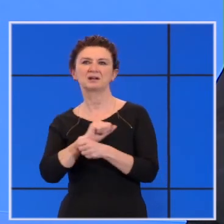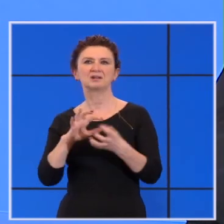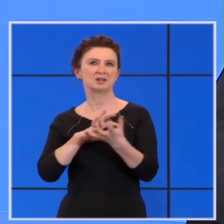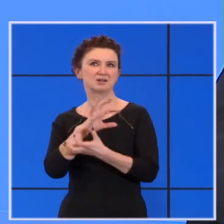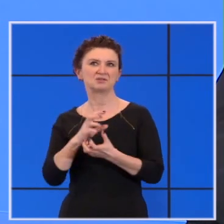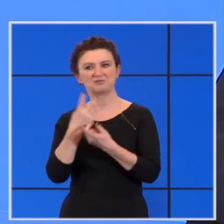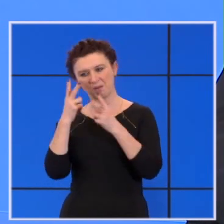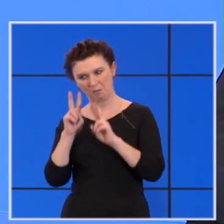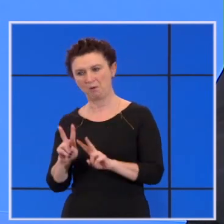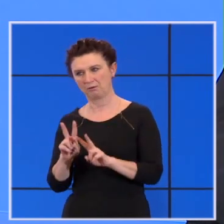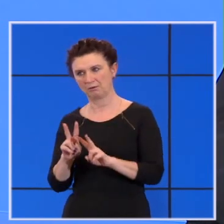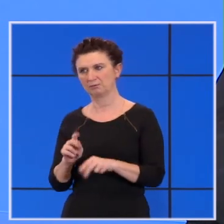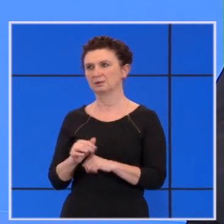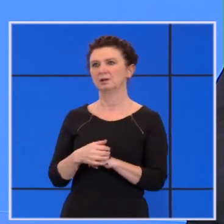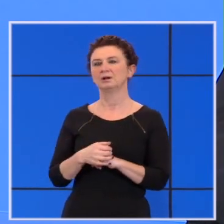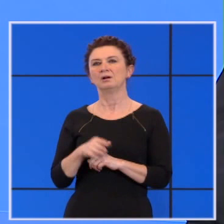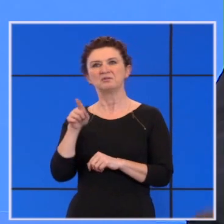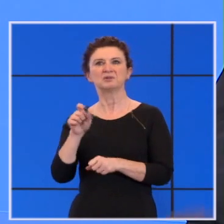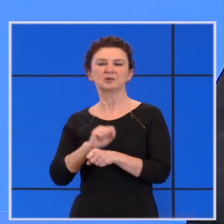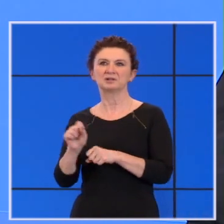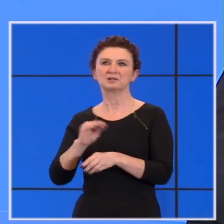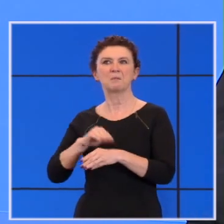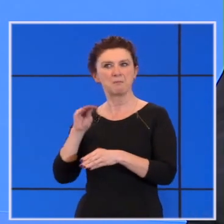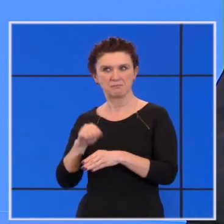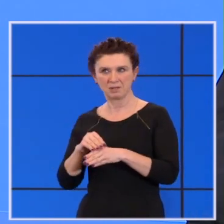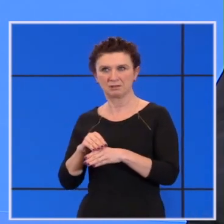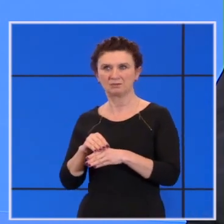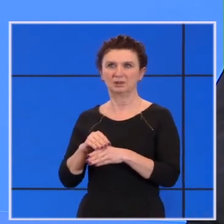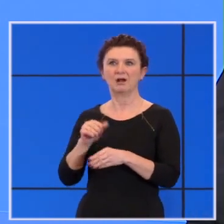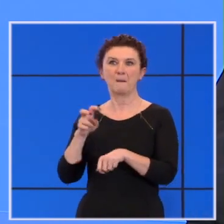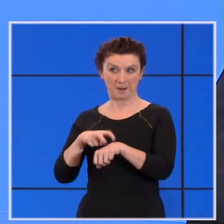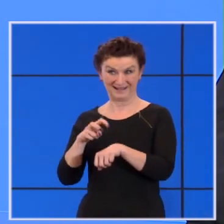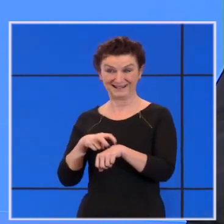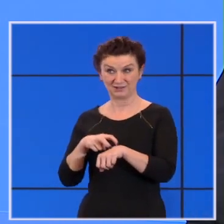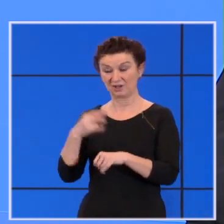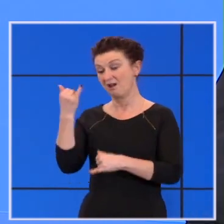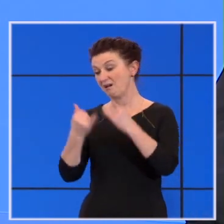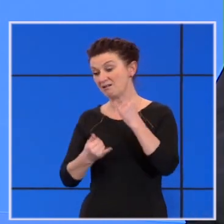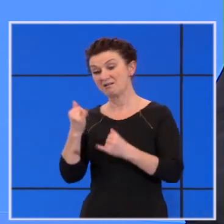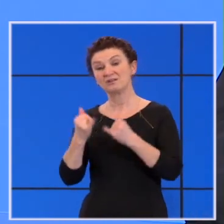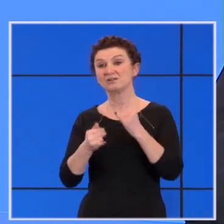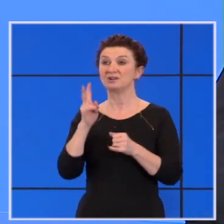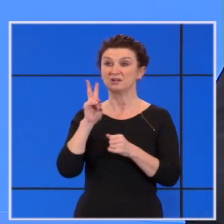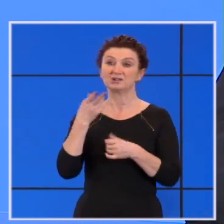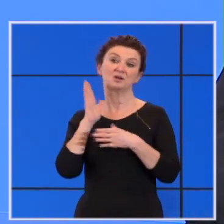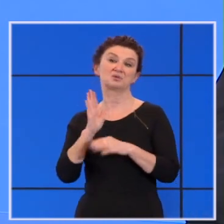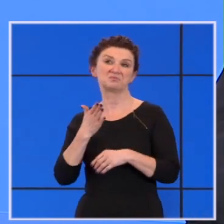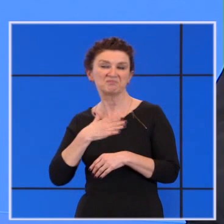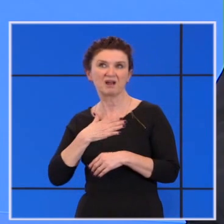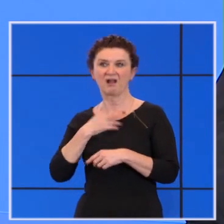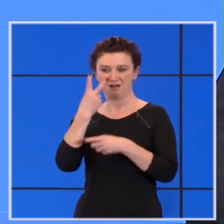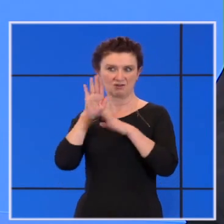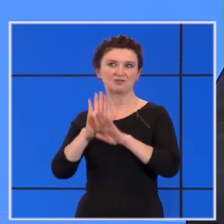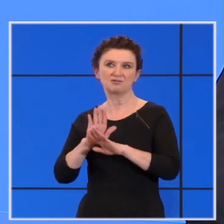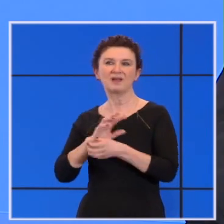fakultatywną. Więc jeśli będzie ktoś, kto ma światopogląd niepozwalający mu na to, żeby z tej metody skorzystał, to z niej nie skorzysta, nie ma żadnego